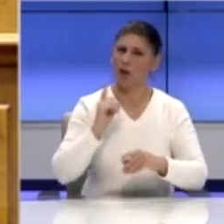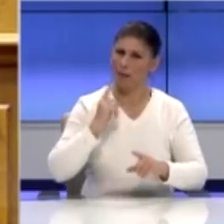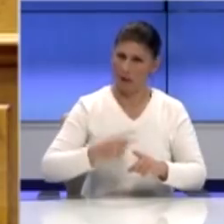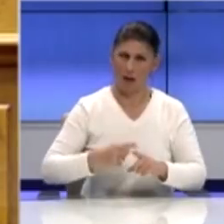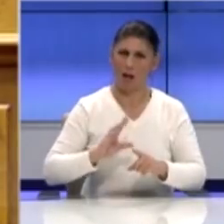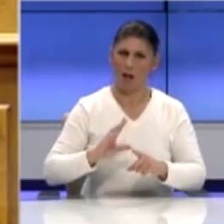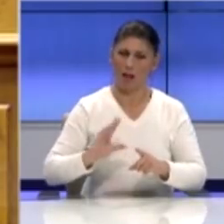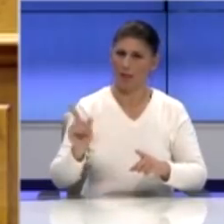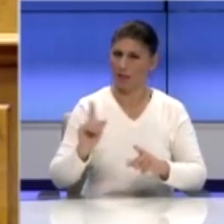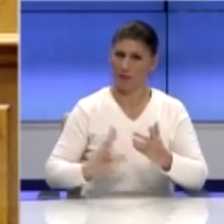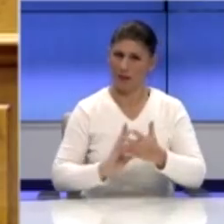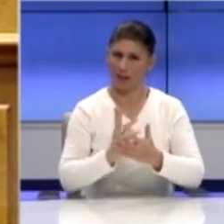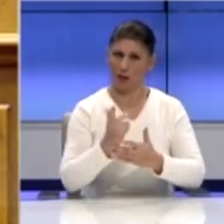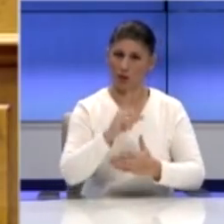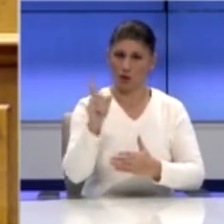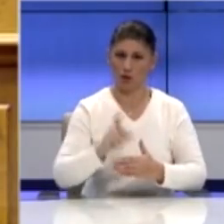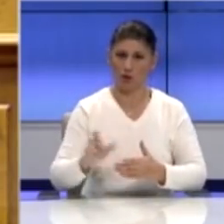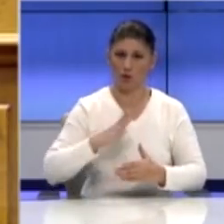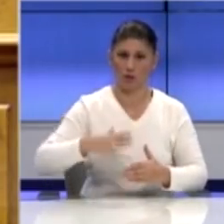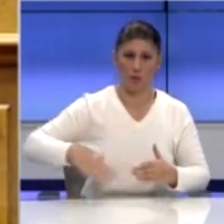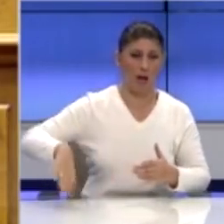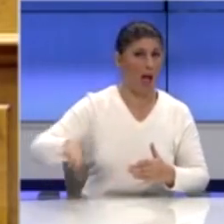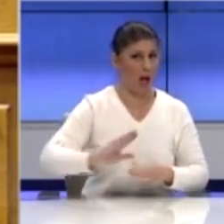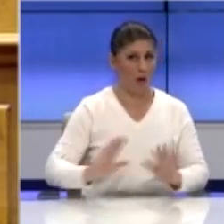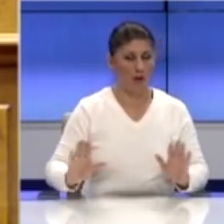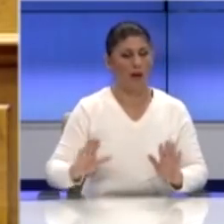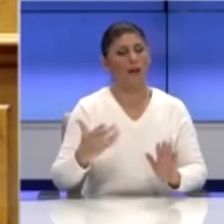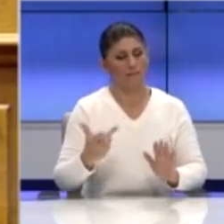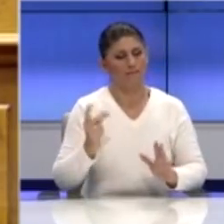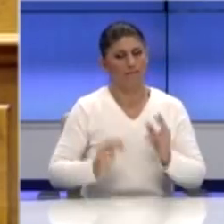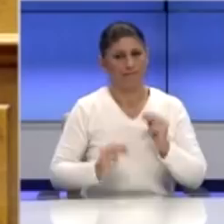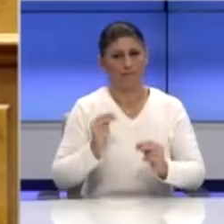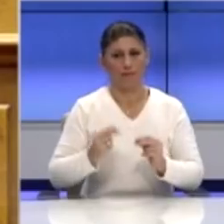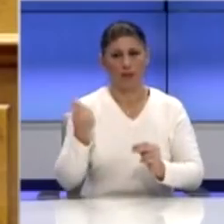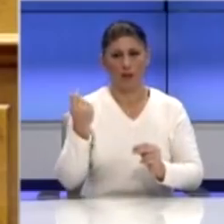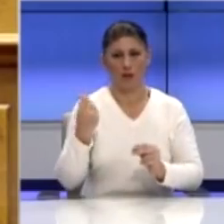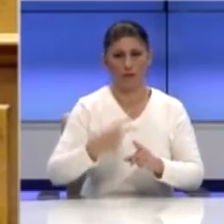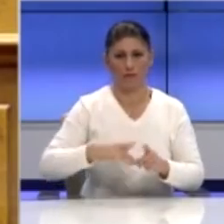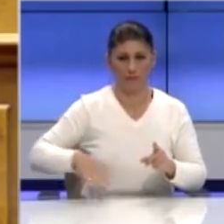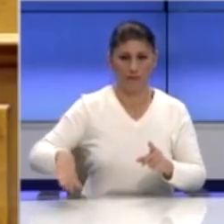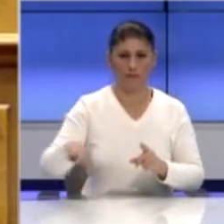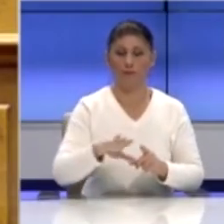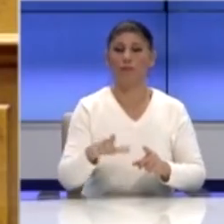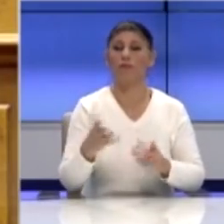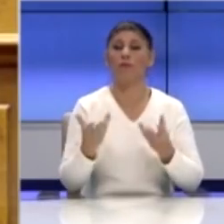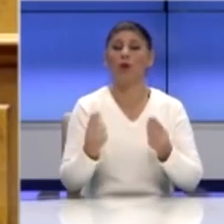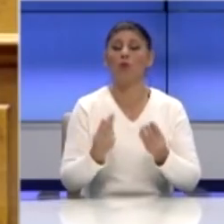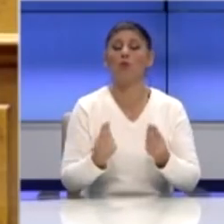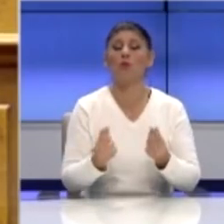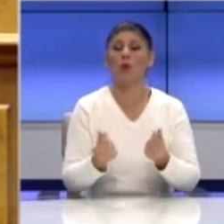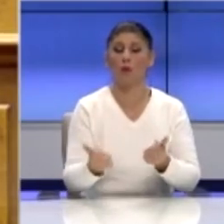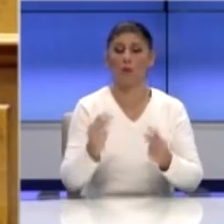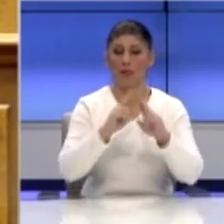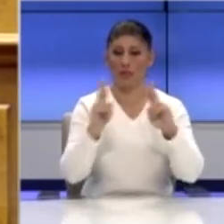απλά δεν βελτιώνει τη ζωή του λαού, αλλά αντίθετα εκθέτει την οικονομία της χώρας πολλαπλά στις